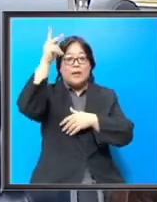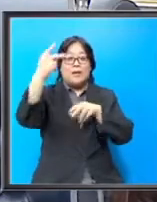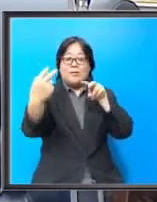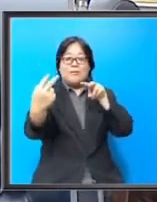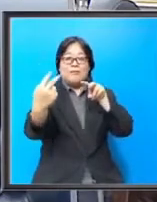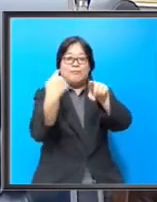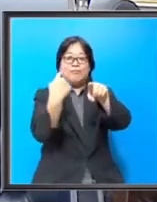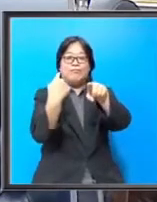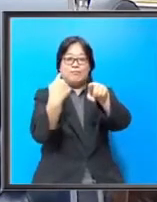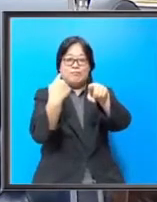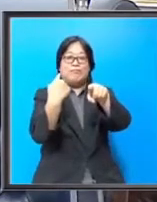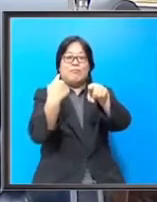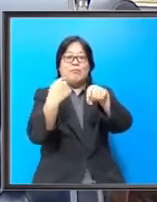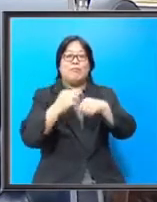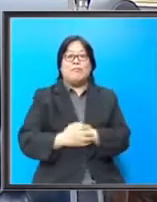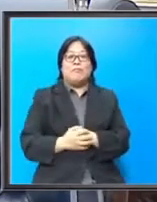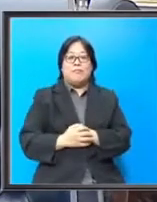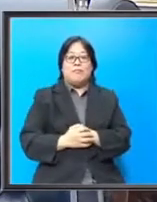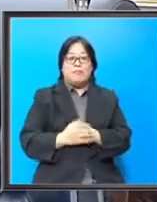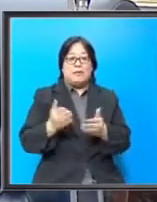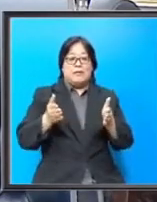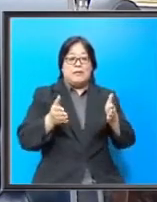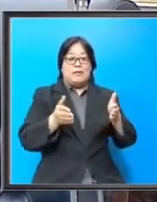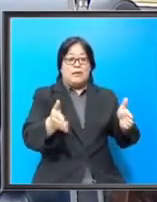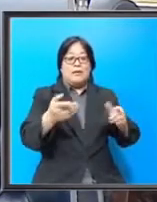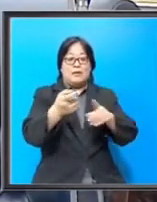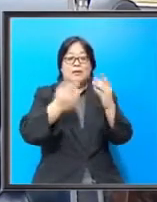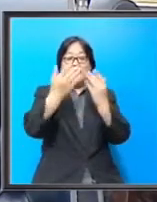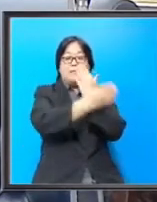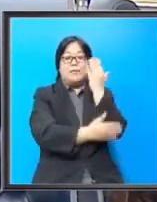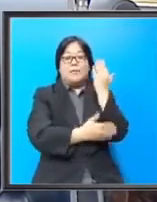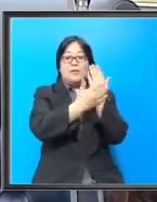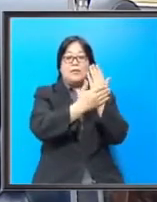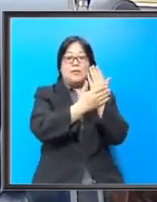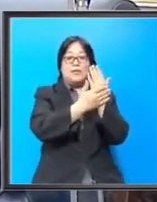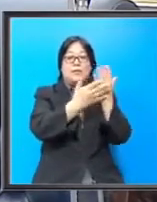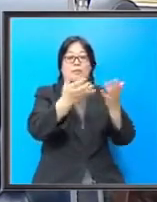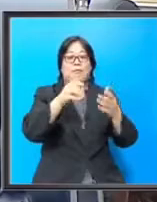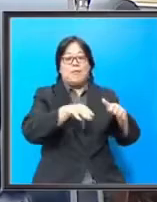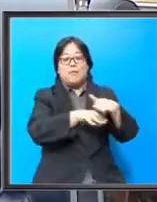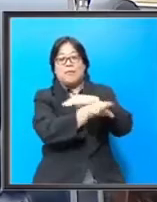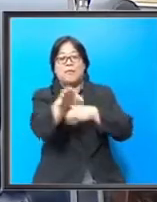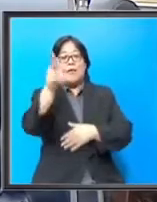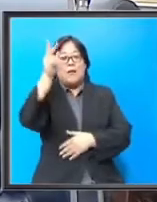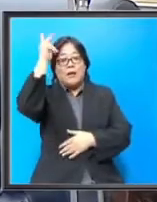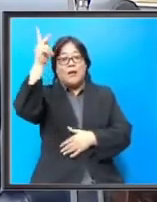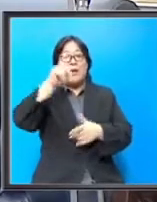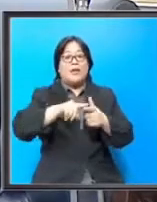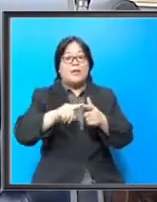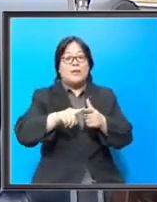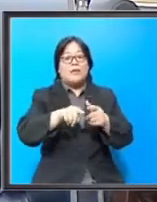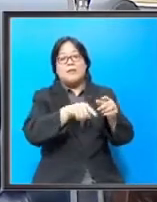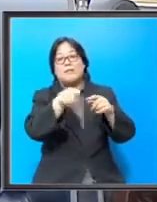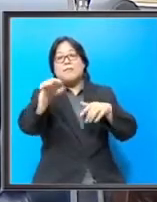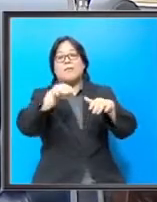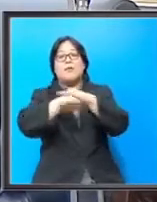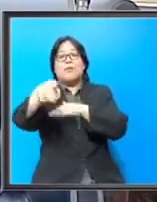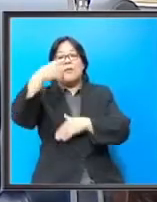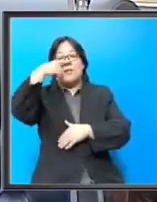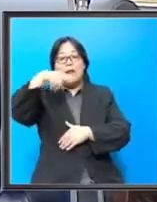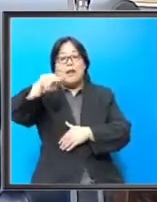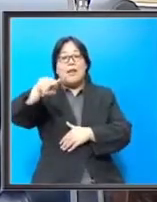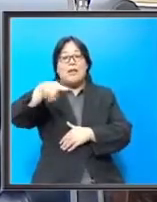ah dan Jalan daripada Semenanjung Iman masuk ke Kelantan ataupun aku di ke Thailand